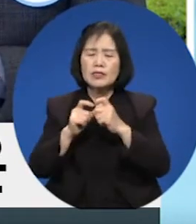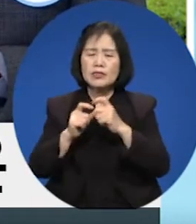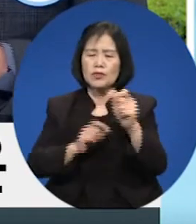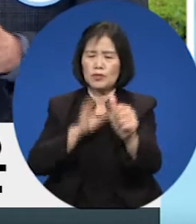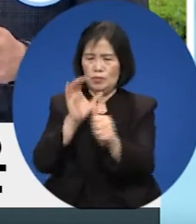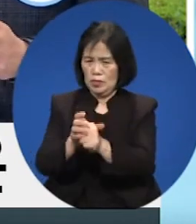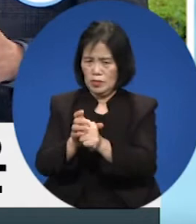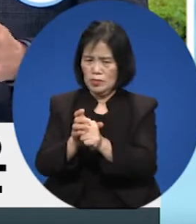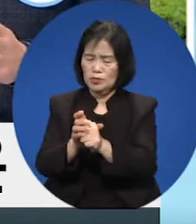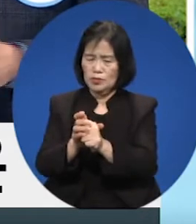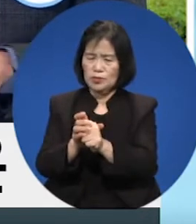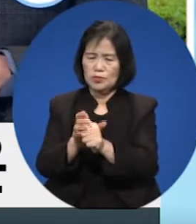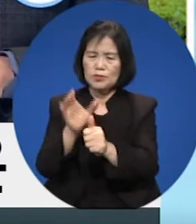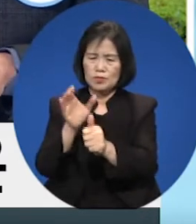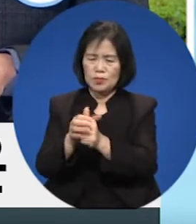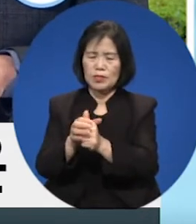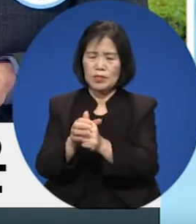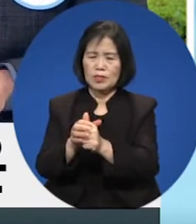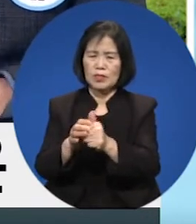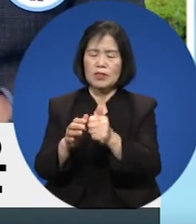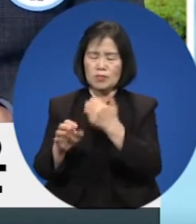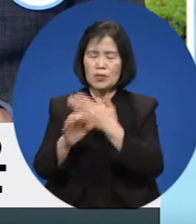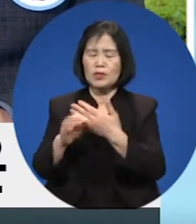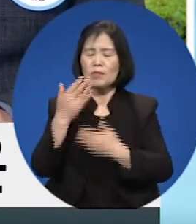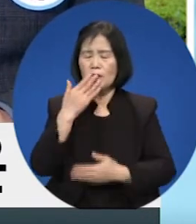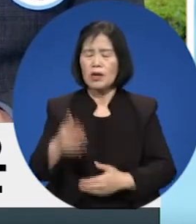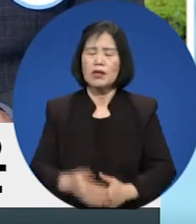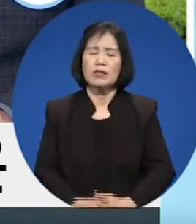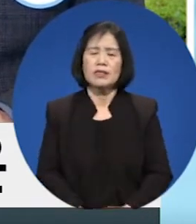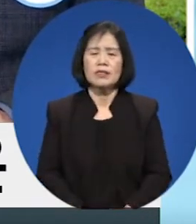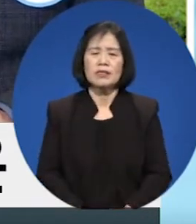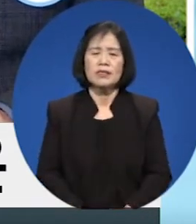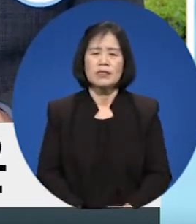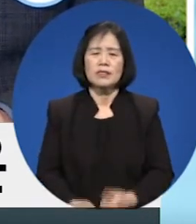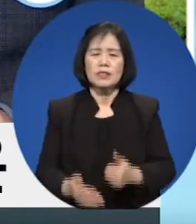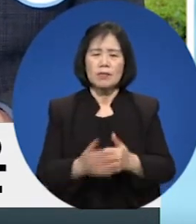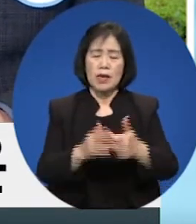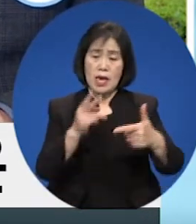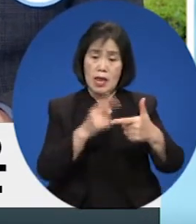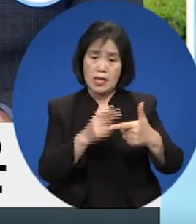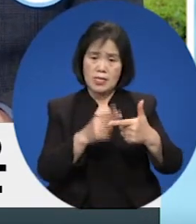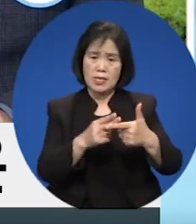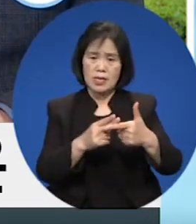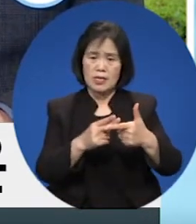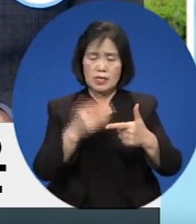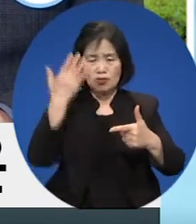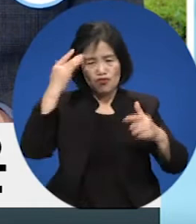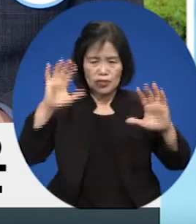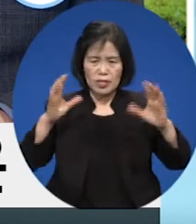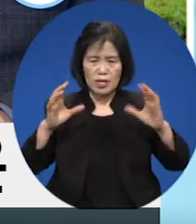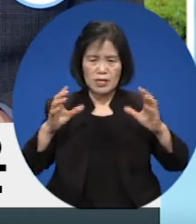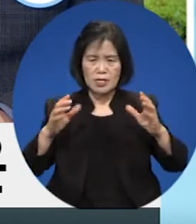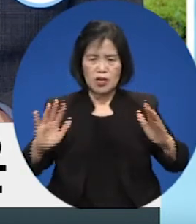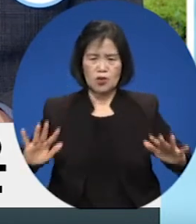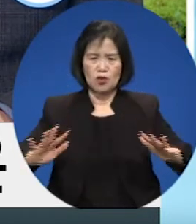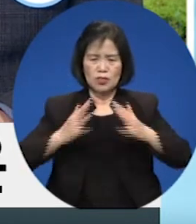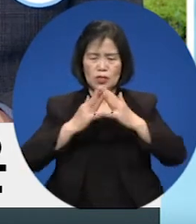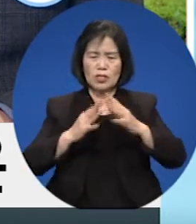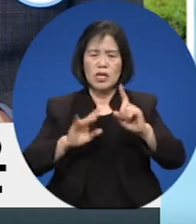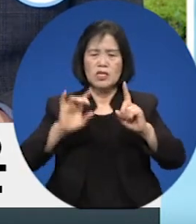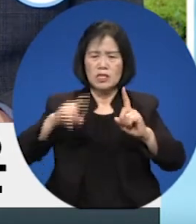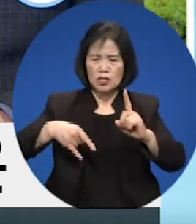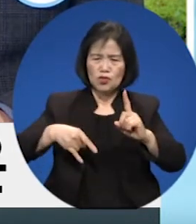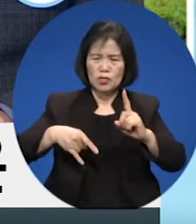수 있는 부분들이 굉장히 민간에서도 이제 커 졌군요 사실 지금 엘에이치 수준은 우리나라 이제 이 건설업계 일 이라는